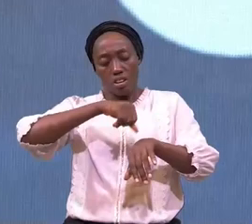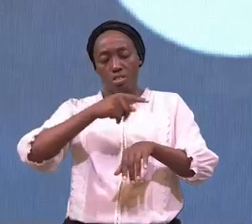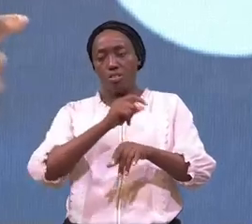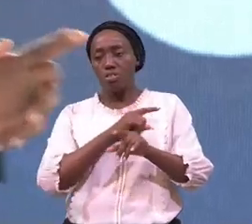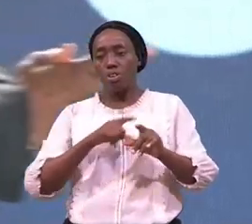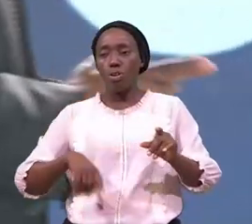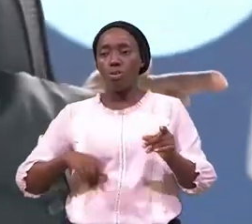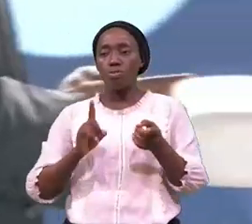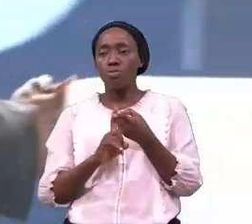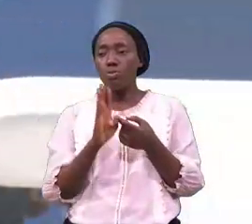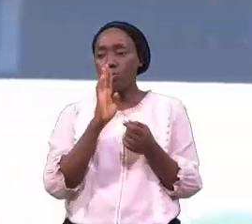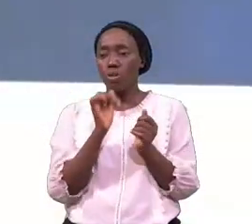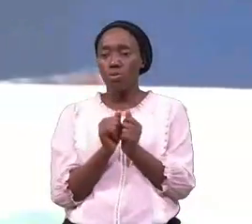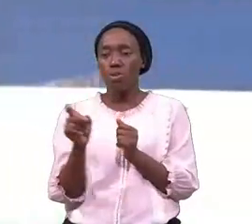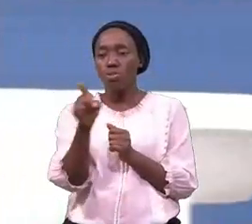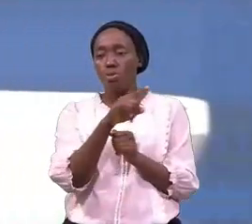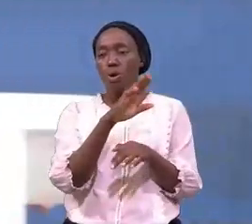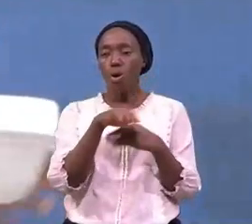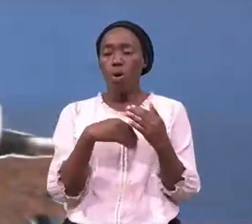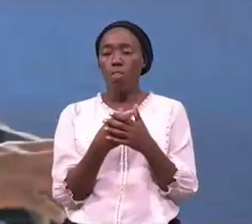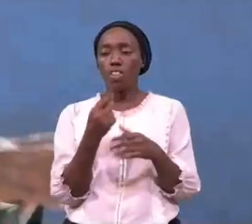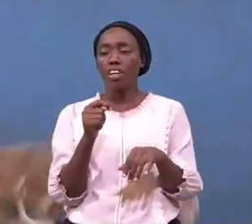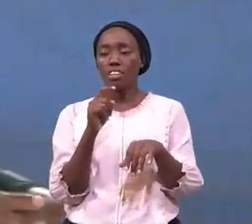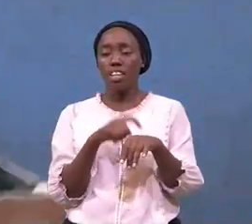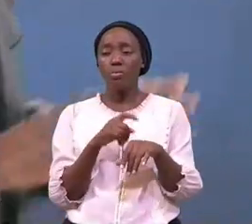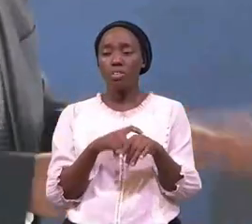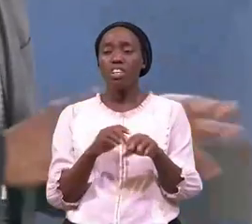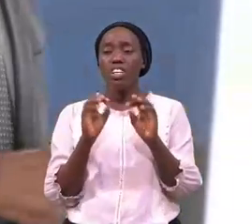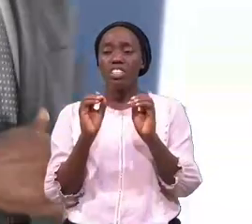Et vous voulez que l'onction du Seigneur soit avec vous partout où vous allez.